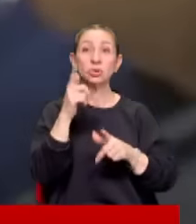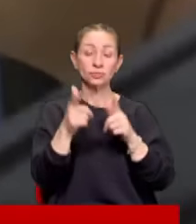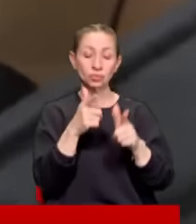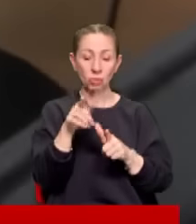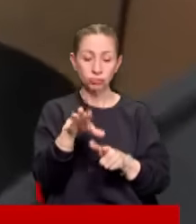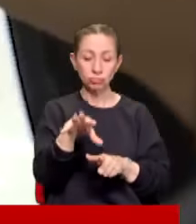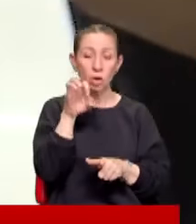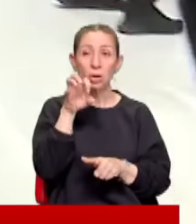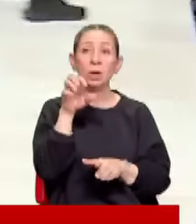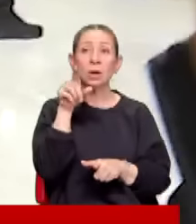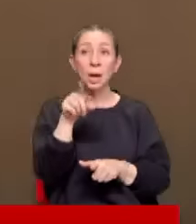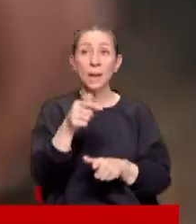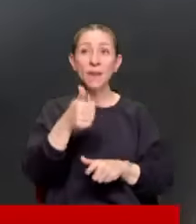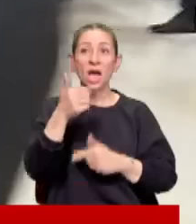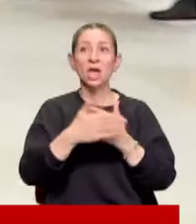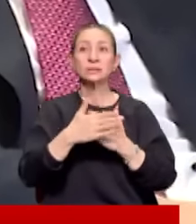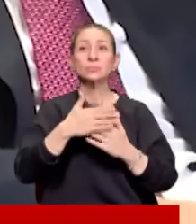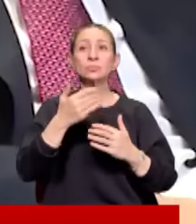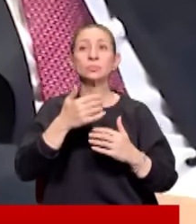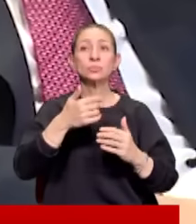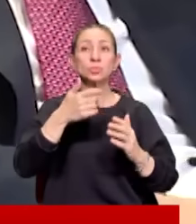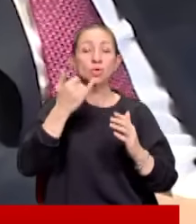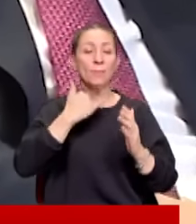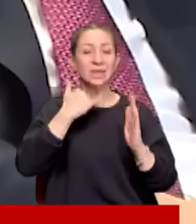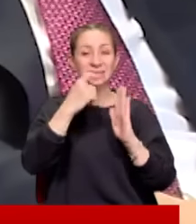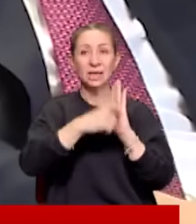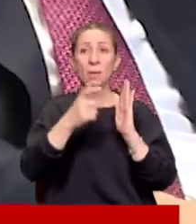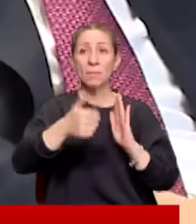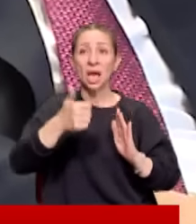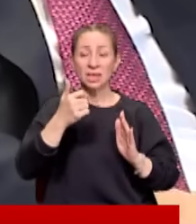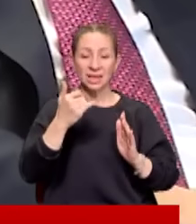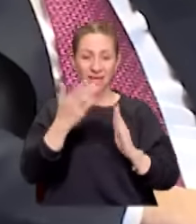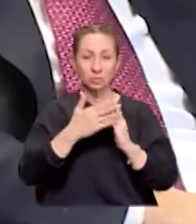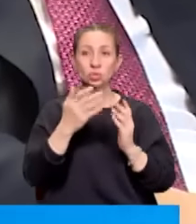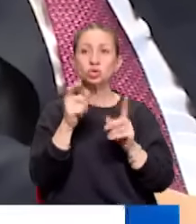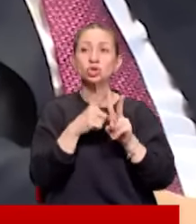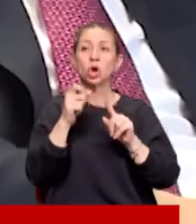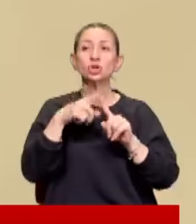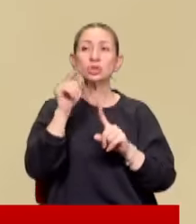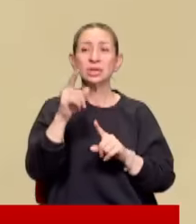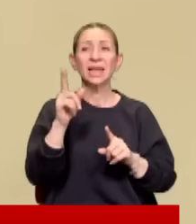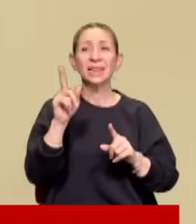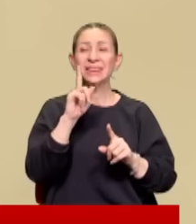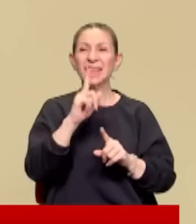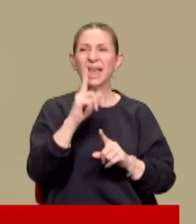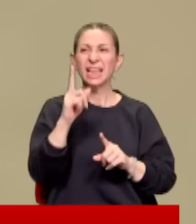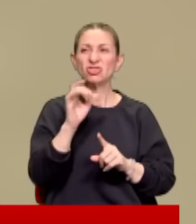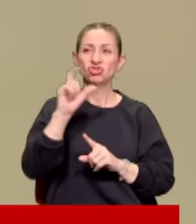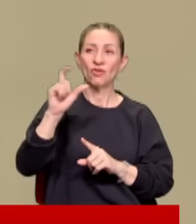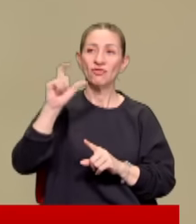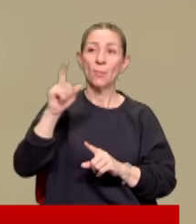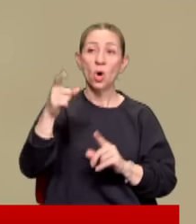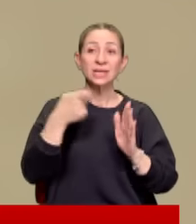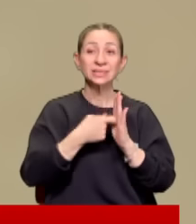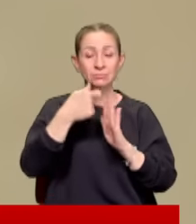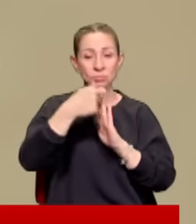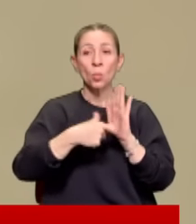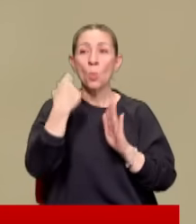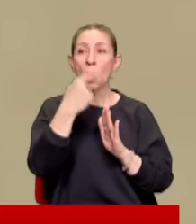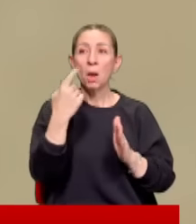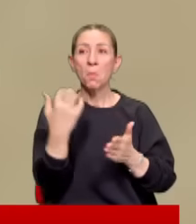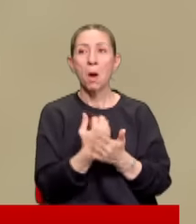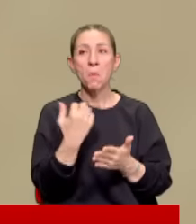gelmişti. Bakan yardımcısının torpil listesi. Bakan yardımcısı kendisine ulaşan notlar için tek tek yanıt vermişti. O isimler